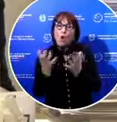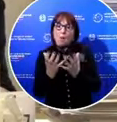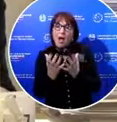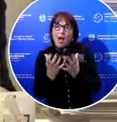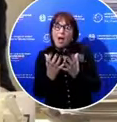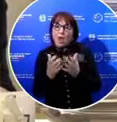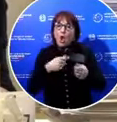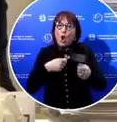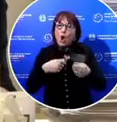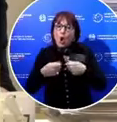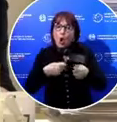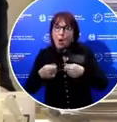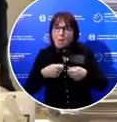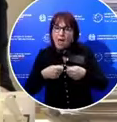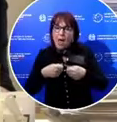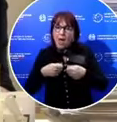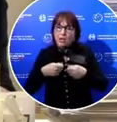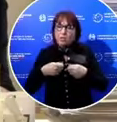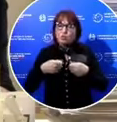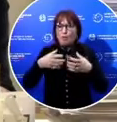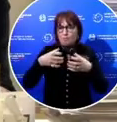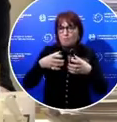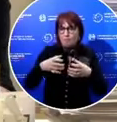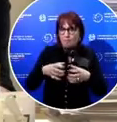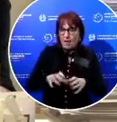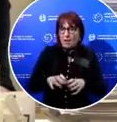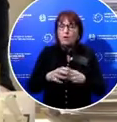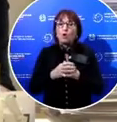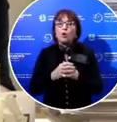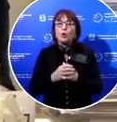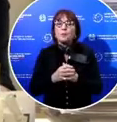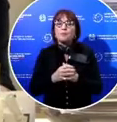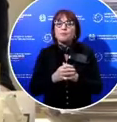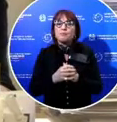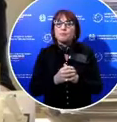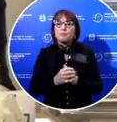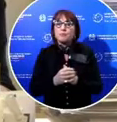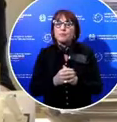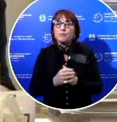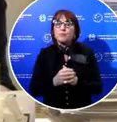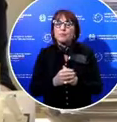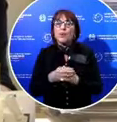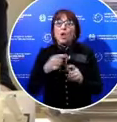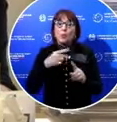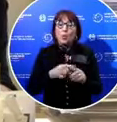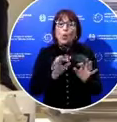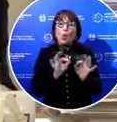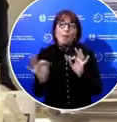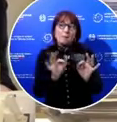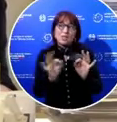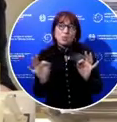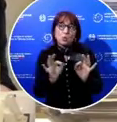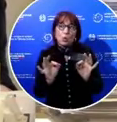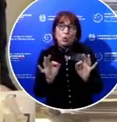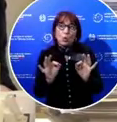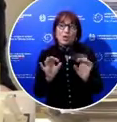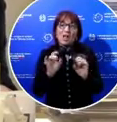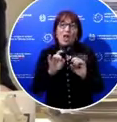transazioni commerciali. Inoltre l'impatto delle misure di contenimento del Covid-19 ha condizionato